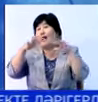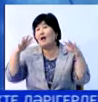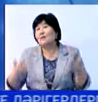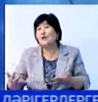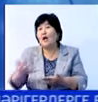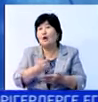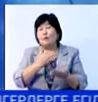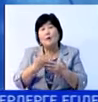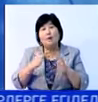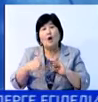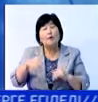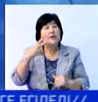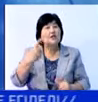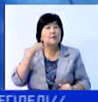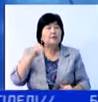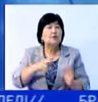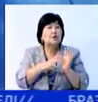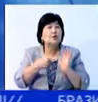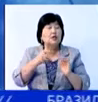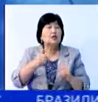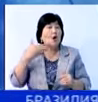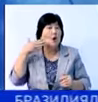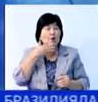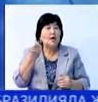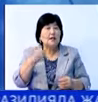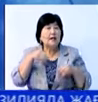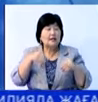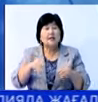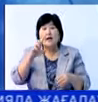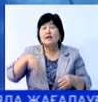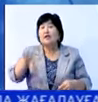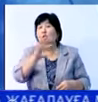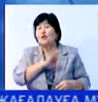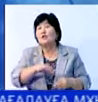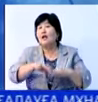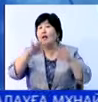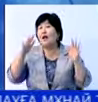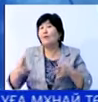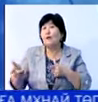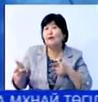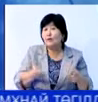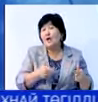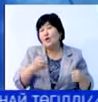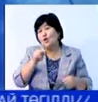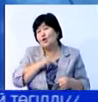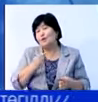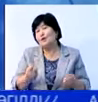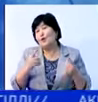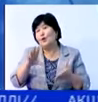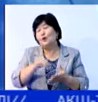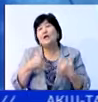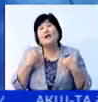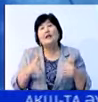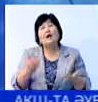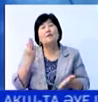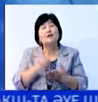алуда. Биыл аудан бойынша 21800 гектарға күріш дақылы егіліп, елдің несібесіне қамба қызылға толды. Еңбектің ерен үлгісіне таң тамаша